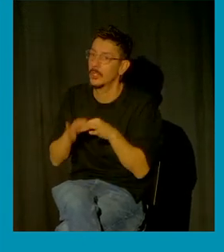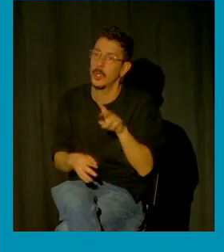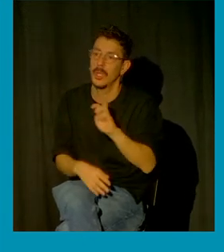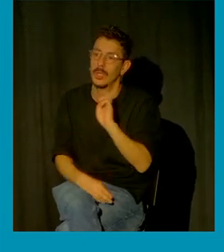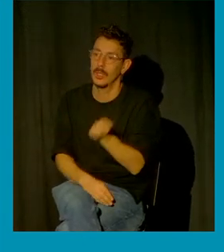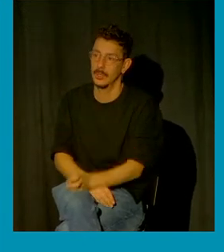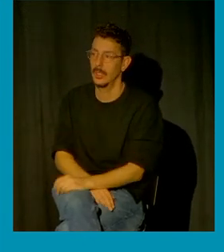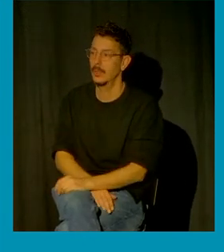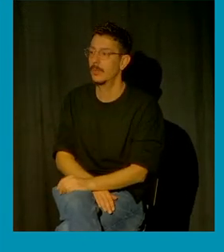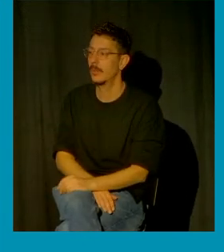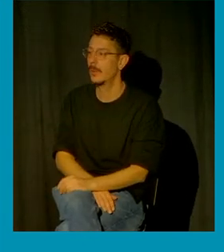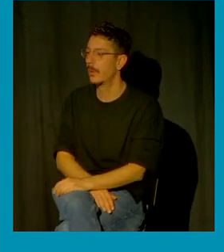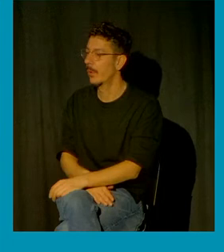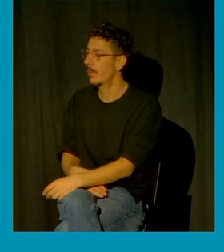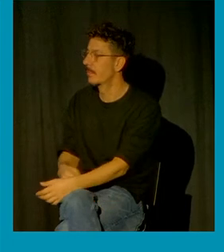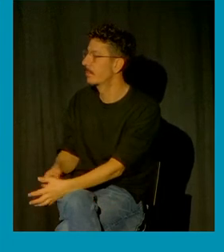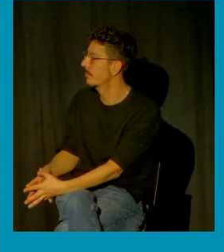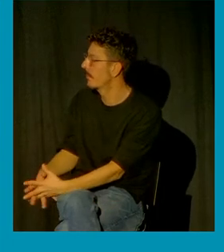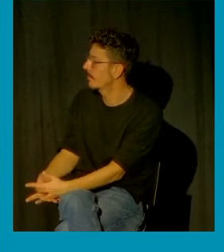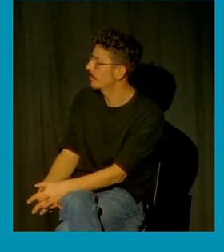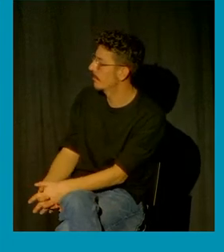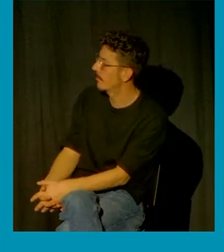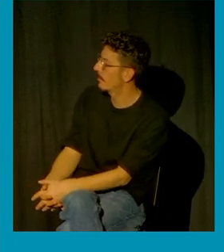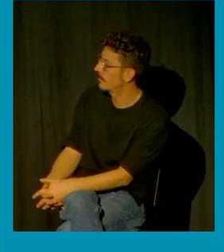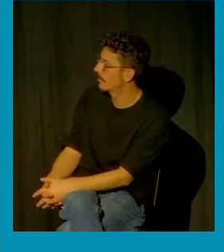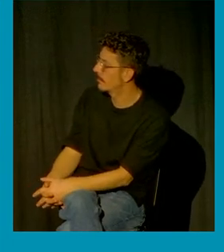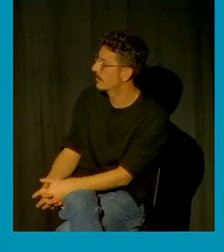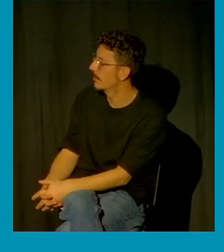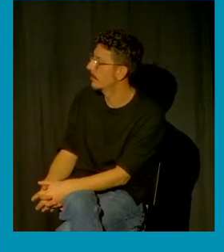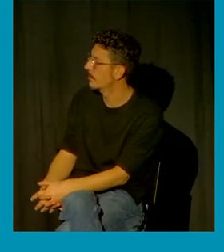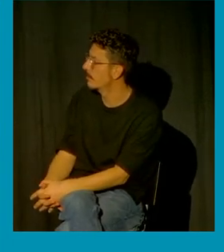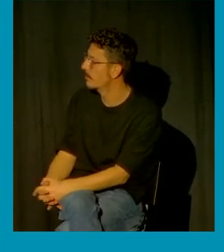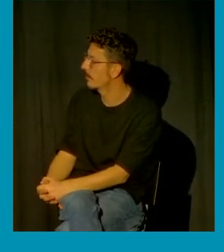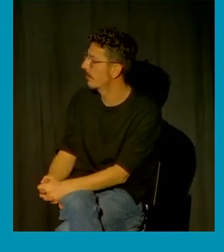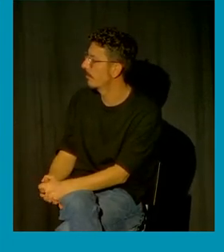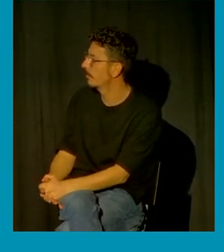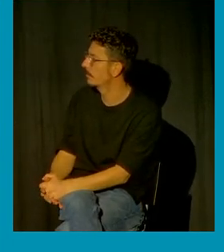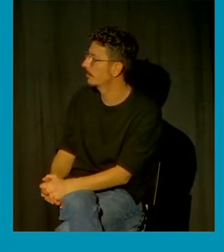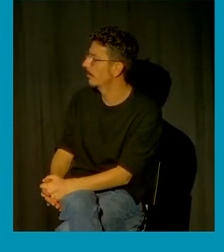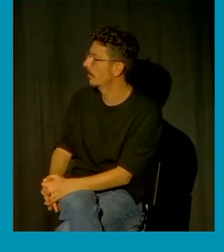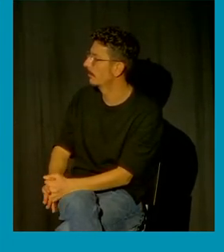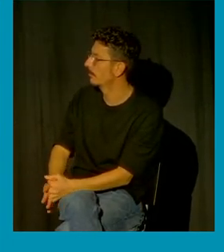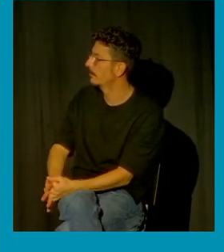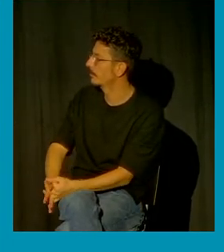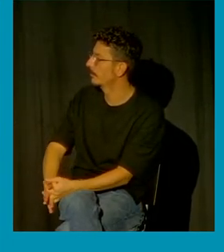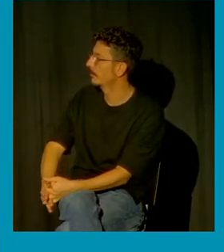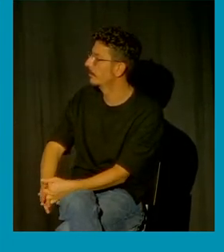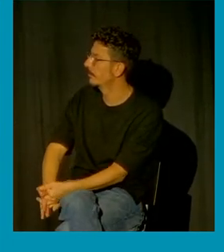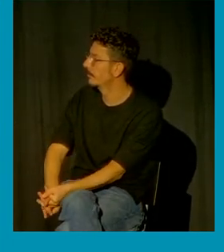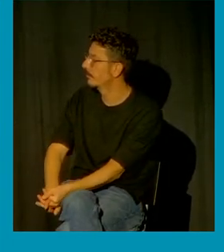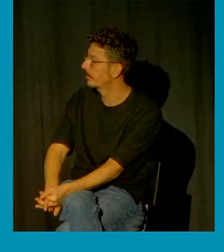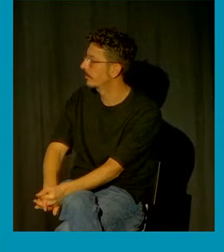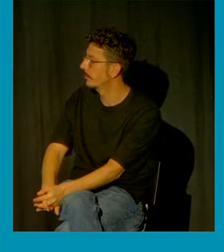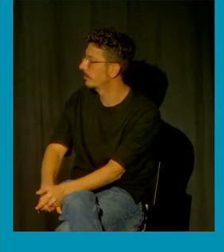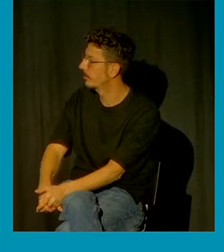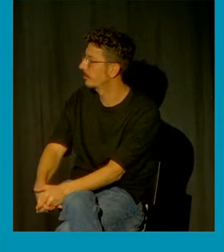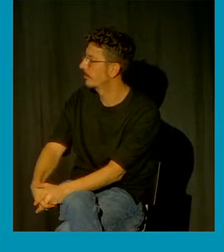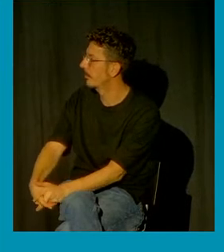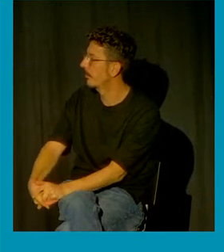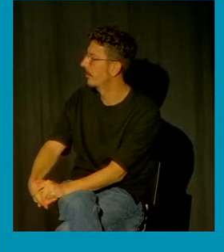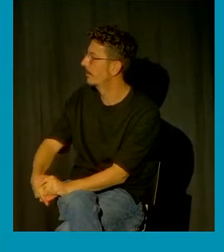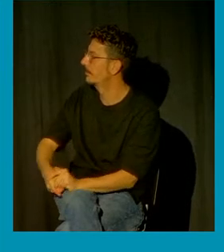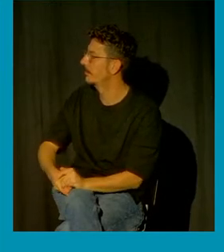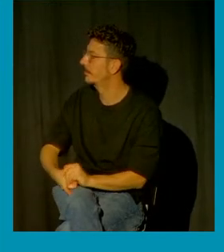etcètera dins també vaig fent una mica de poporri i després entraré en aspectes més concrets i com deia